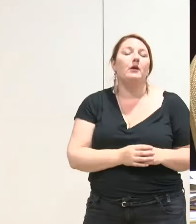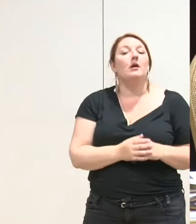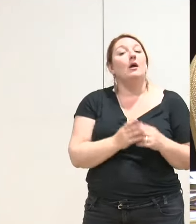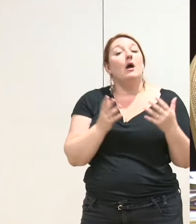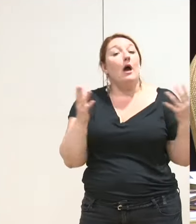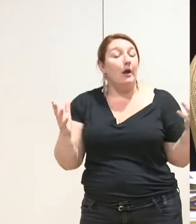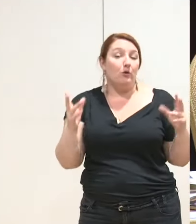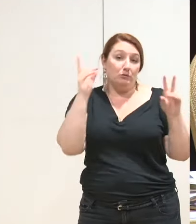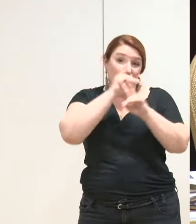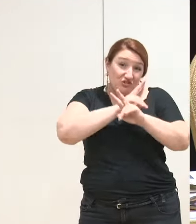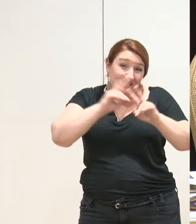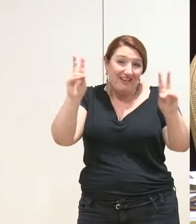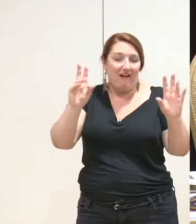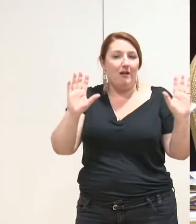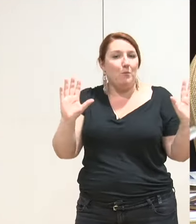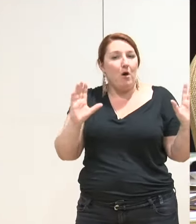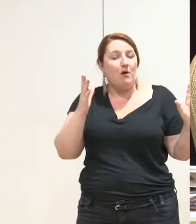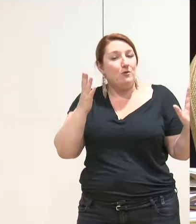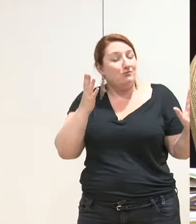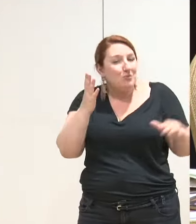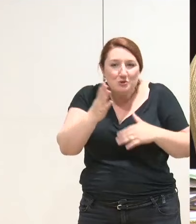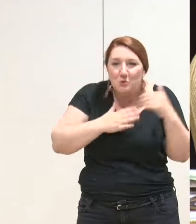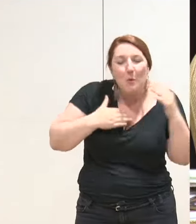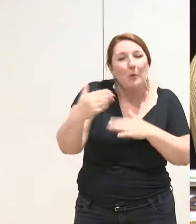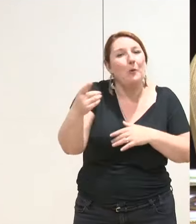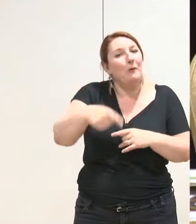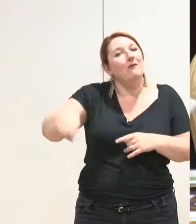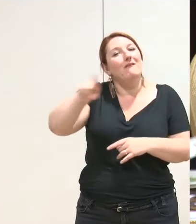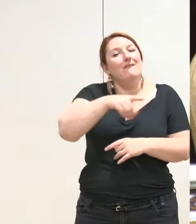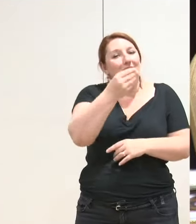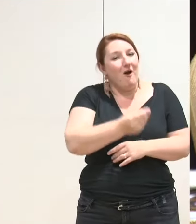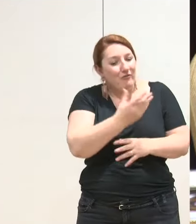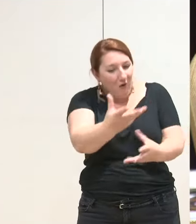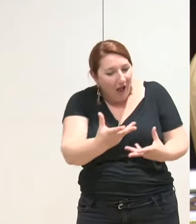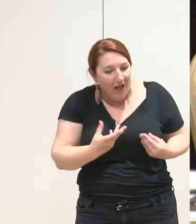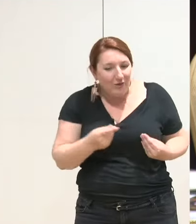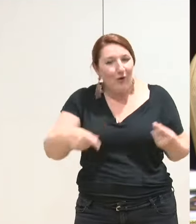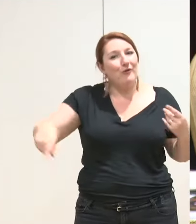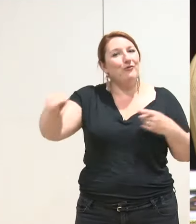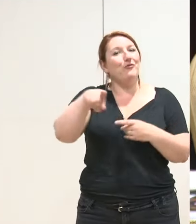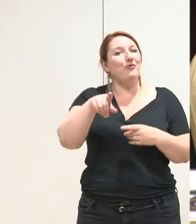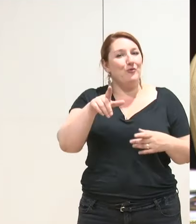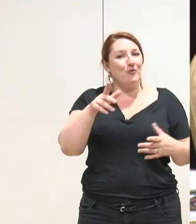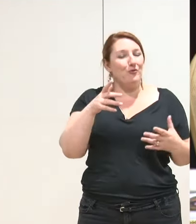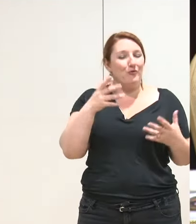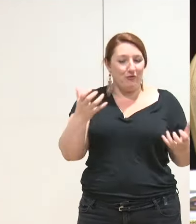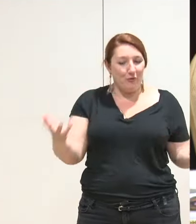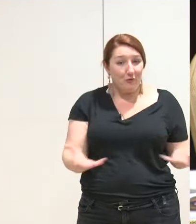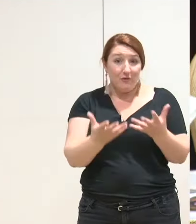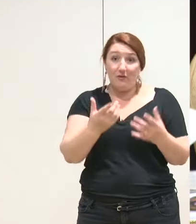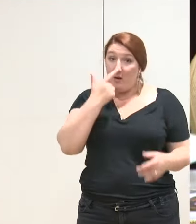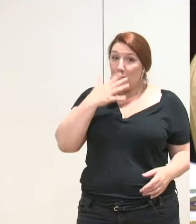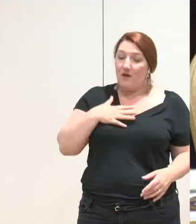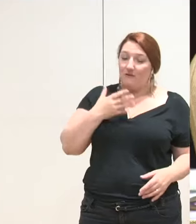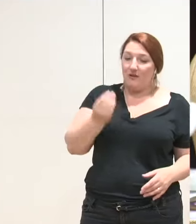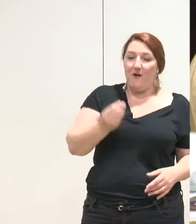un plan plus général je suis heureux de voir que vous êtes attentif à l'accueil des élèves je pense que le reste des élèves de Grenoble aurait aimé que vous les traitiez